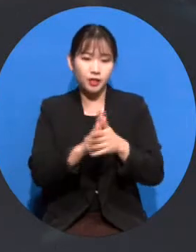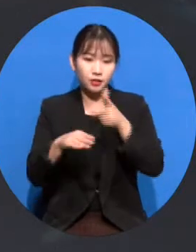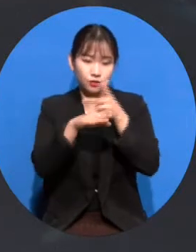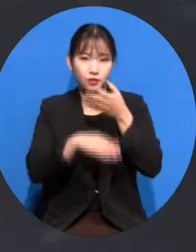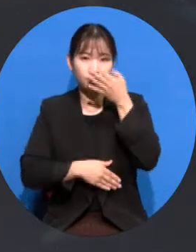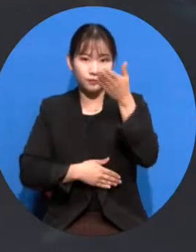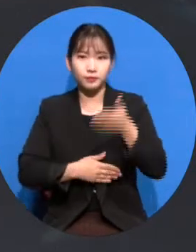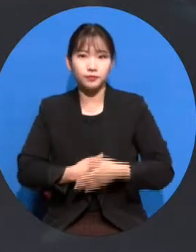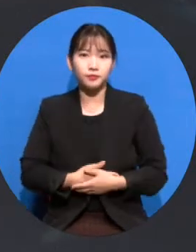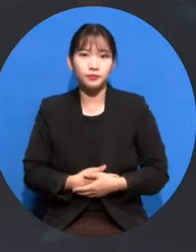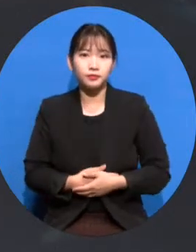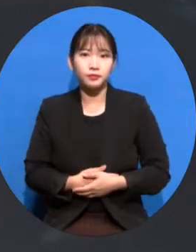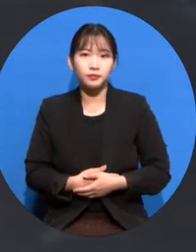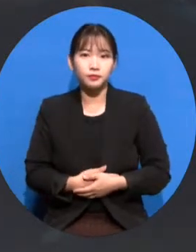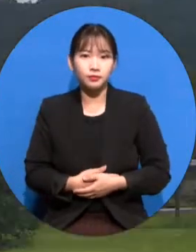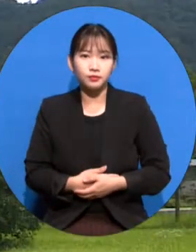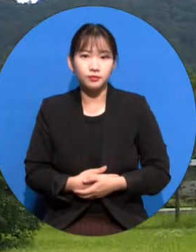김진선 기자가 살펴봤습니다.